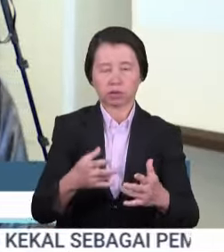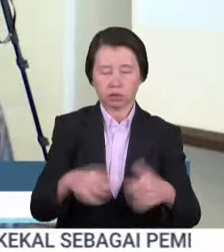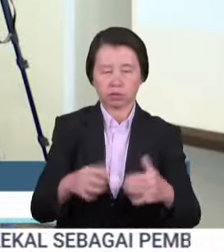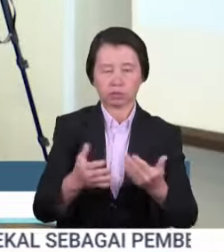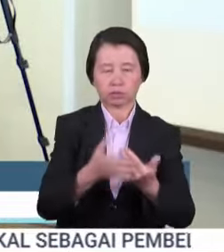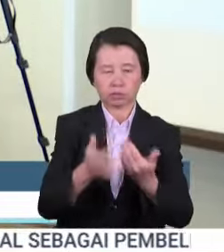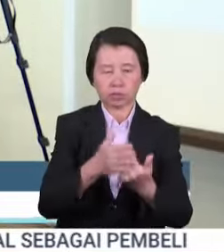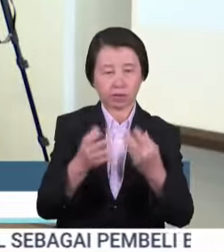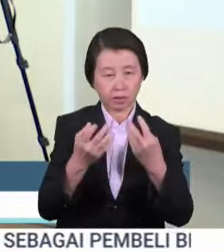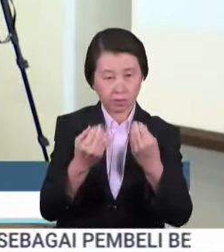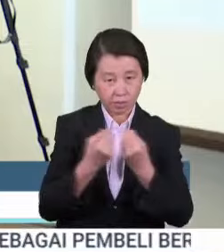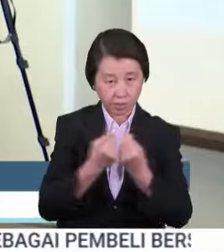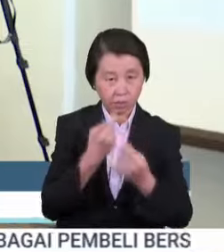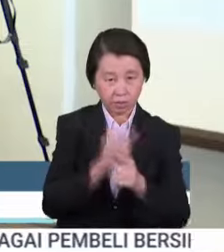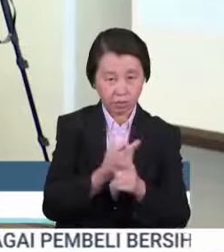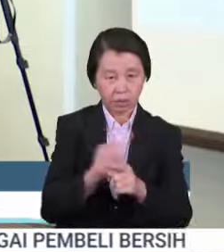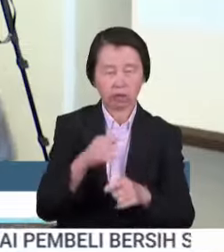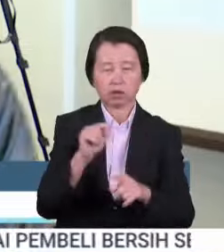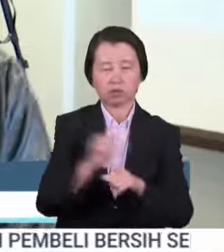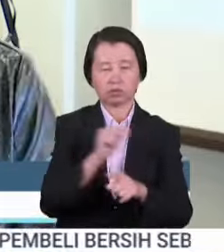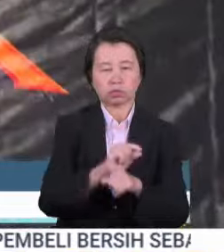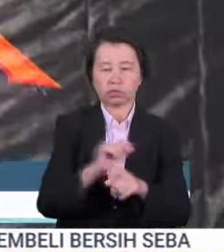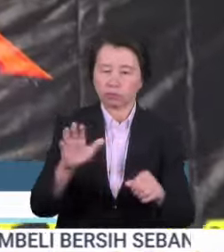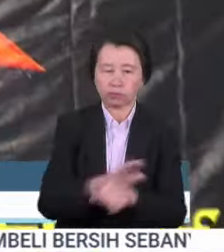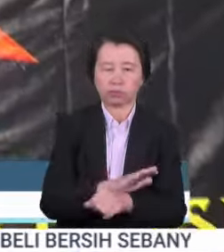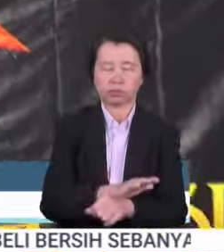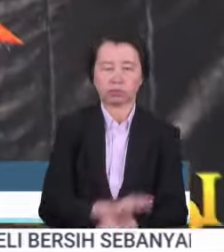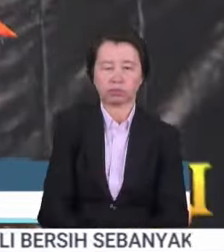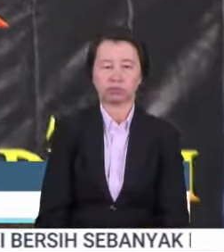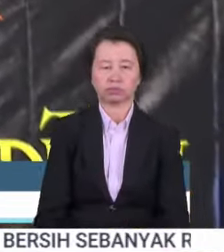dah mudah kan. Kita gunakan sepenuhnya.